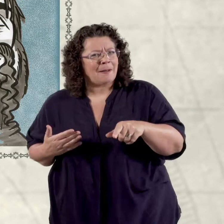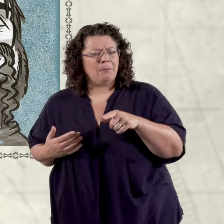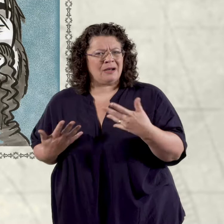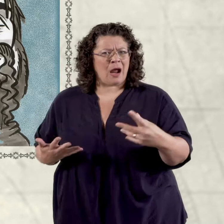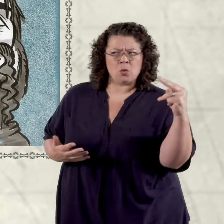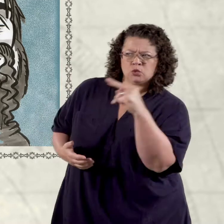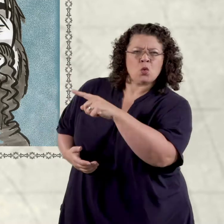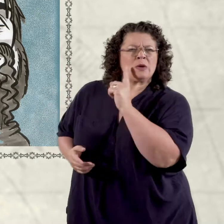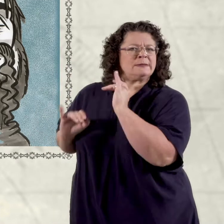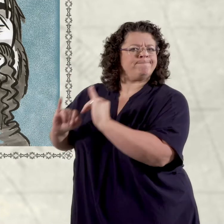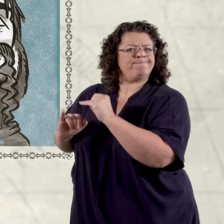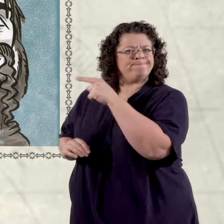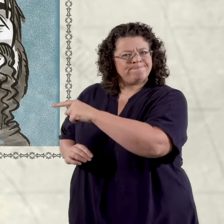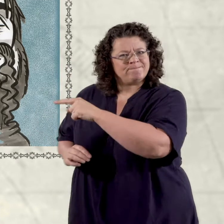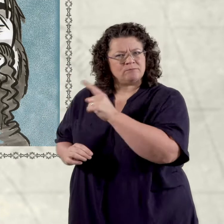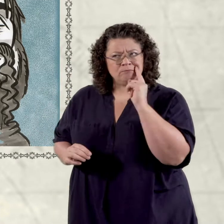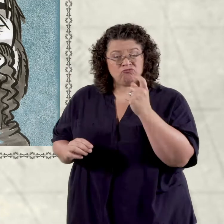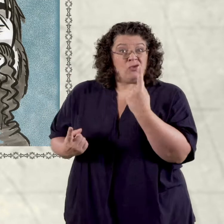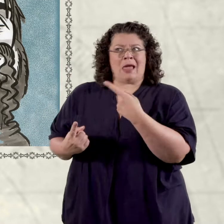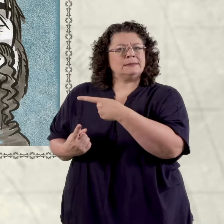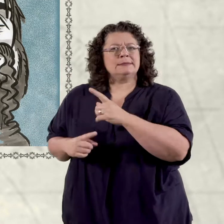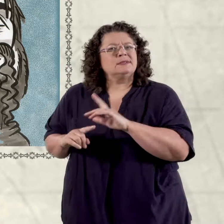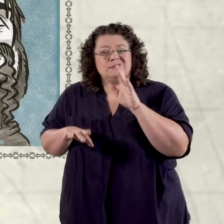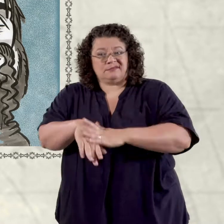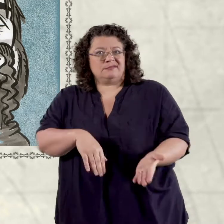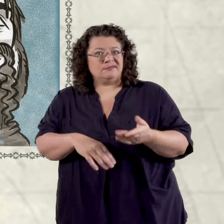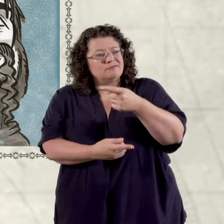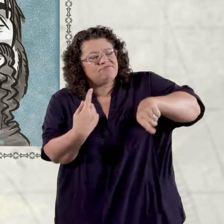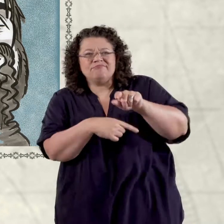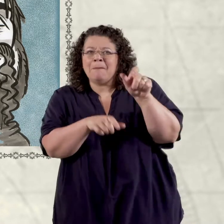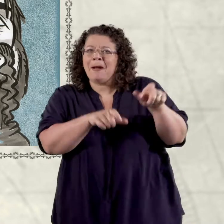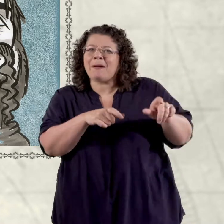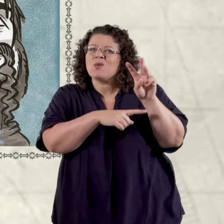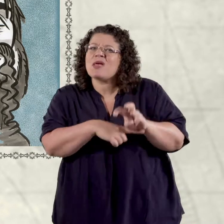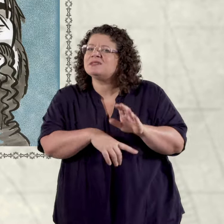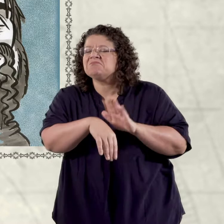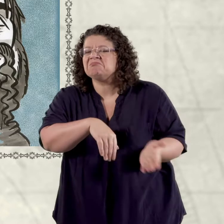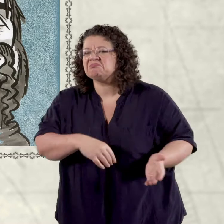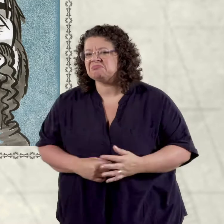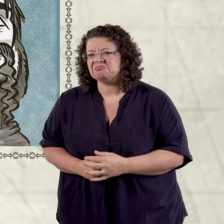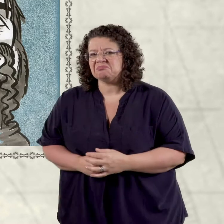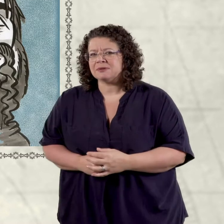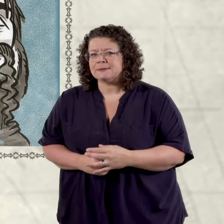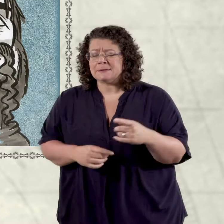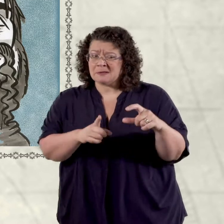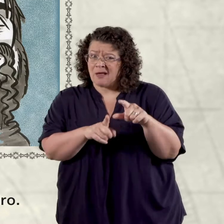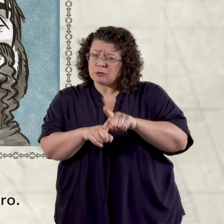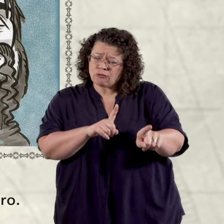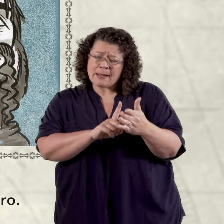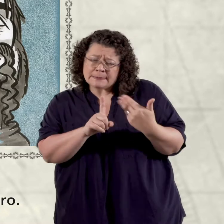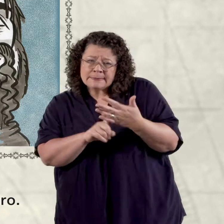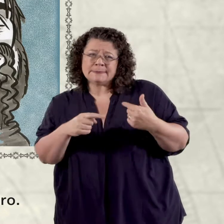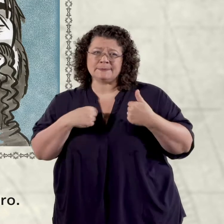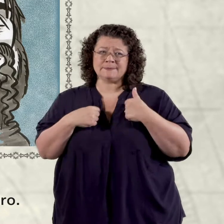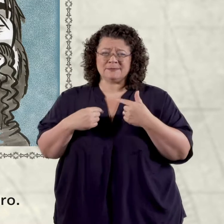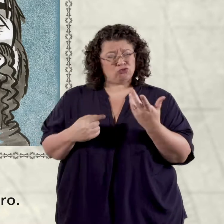drwg yn Edward y Twmffat, ac yn gweld nad oedd hwnnw'n poeni dim am Gymru na'i phobl. Roedd Dafydd Bach